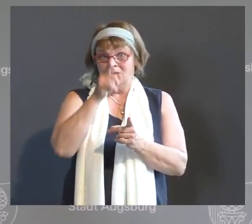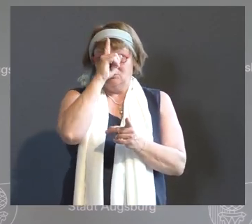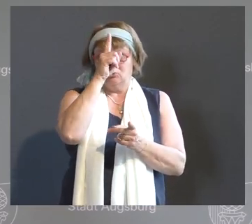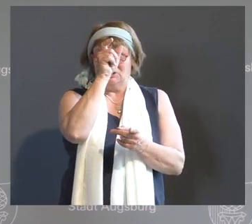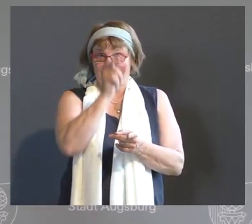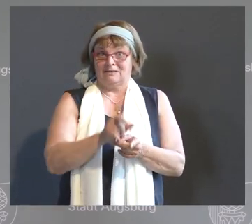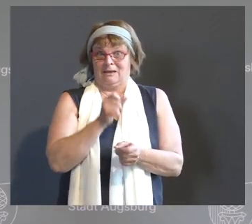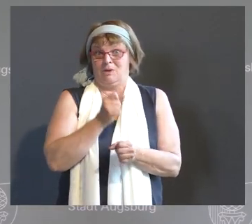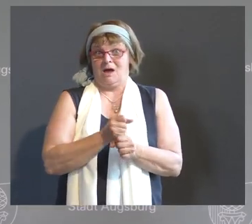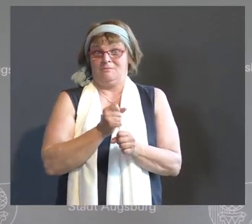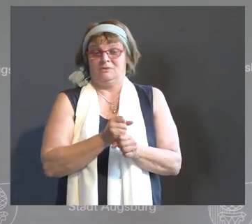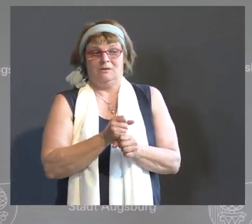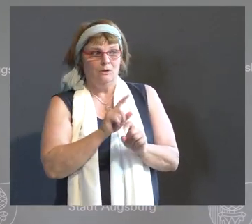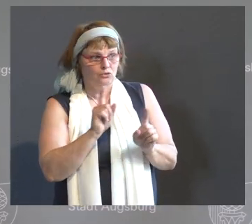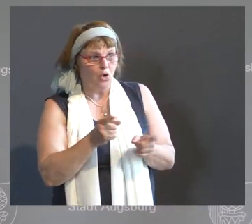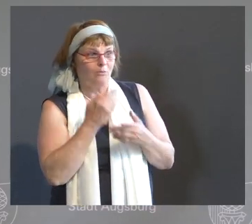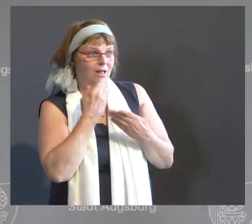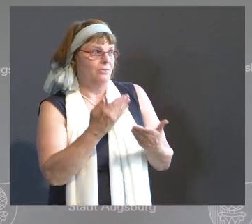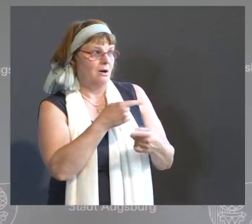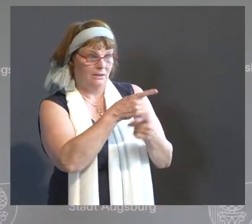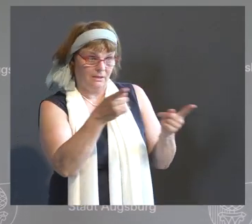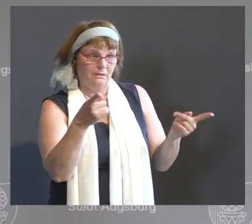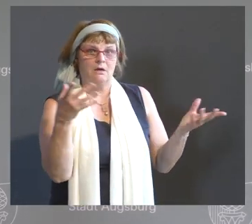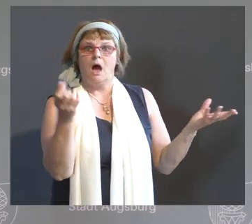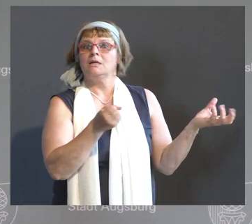andere Alternative aus meiner Sicht zuließ.